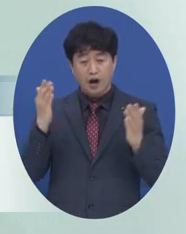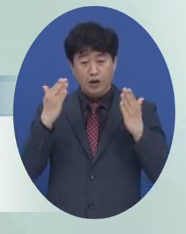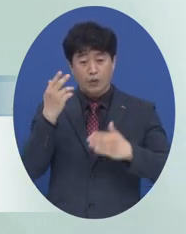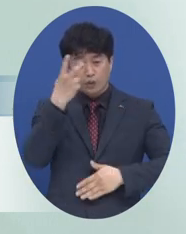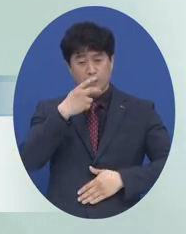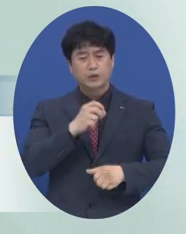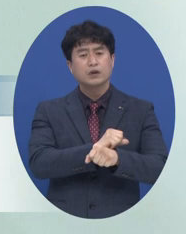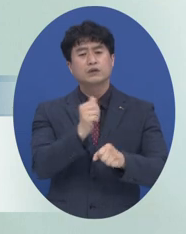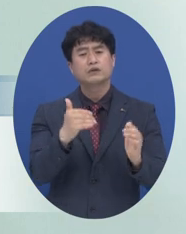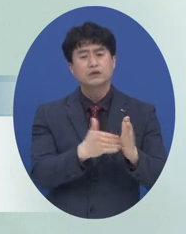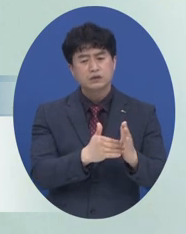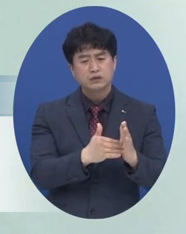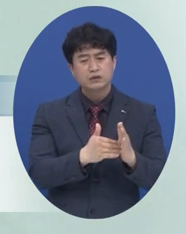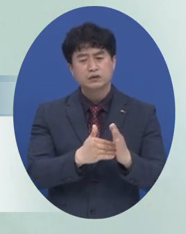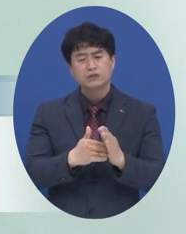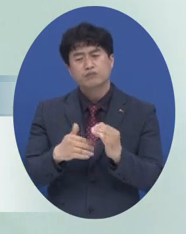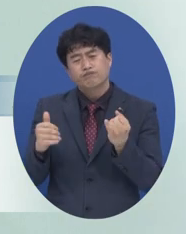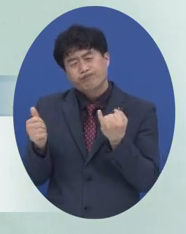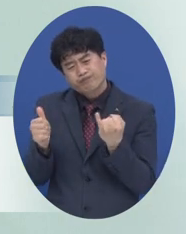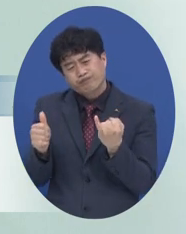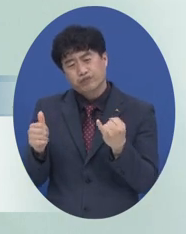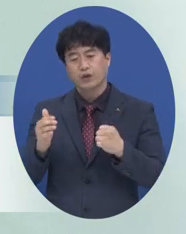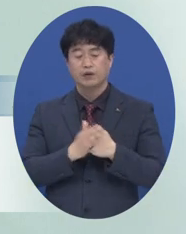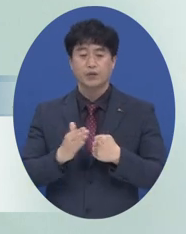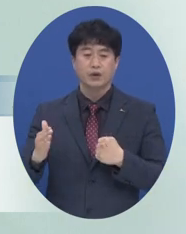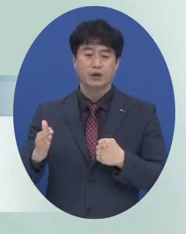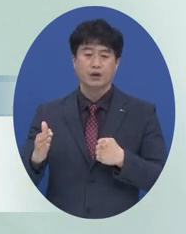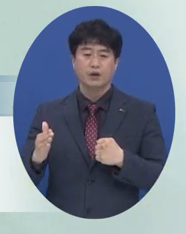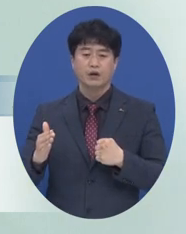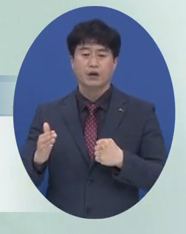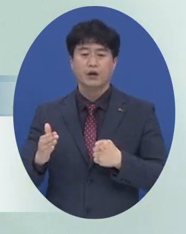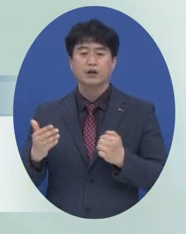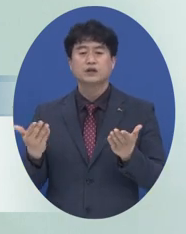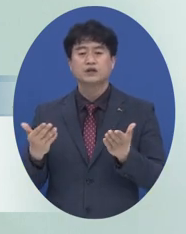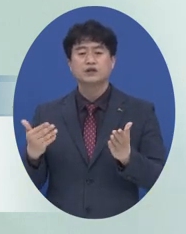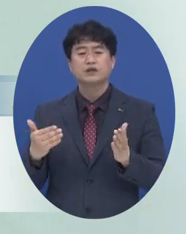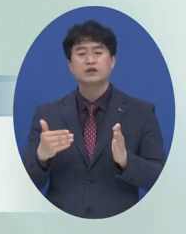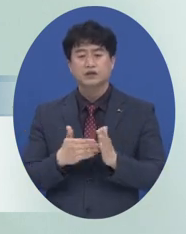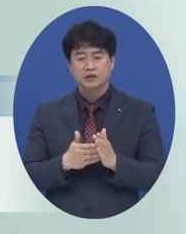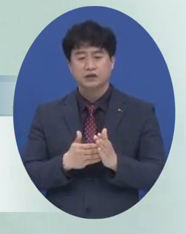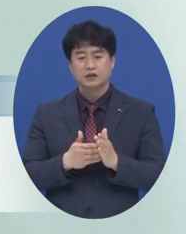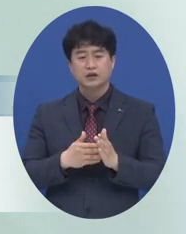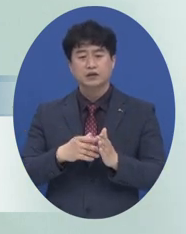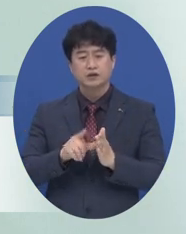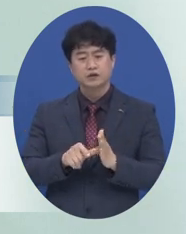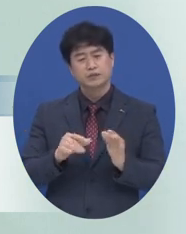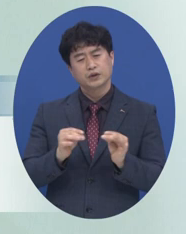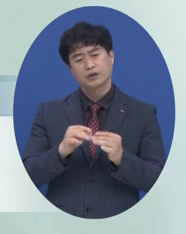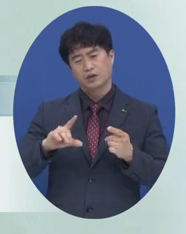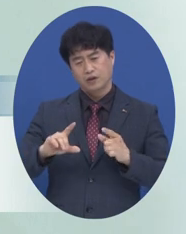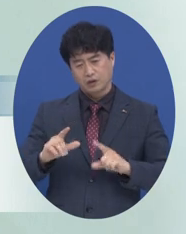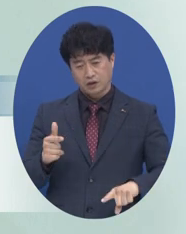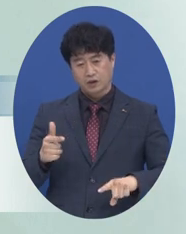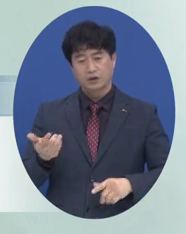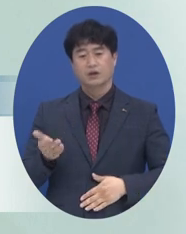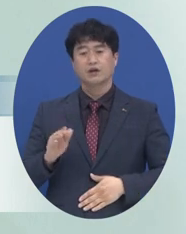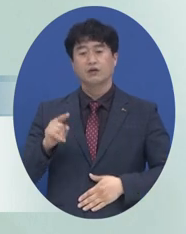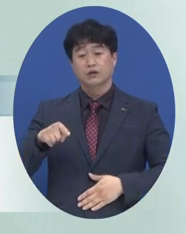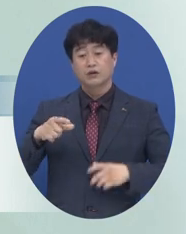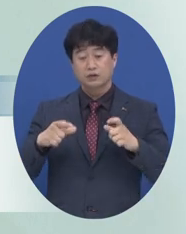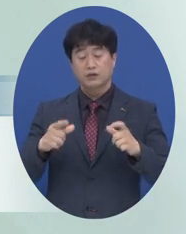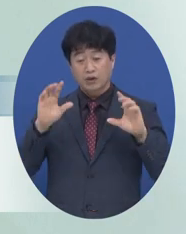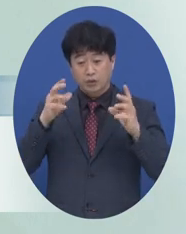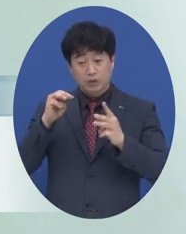돌봄은 5시에 끝나고 그러니까 맞벌이다 보니까 그 퇴근 시간이랑 맞지가 않아서 여기인데 이런 지역